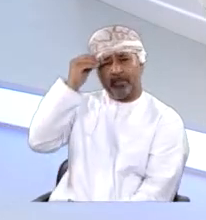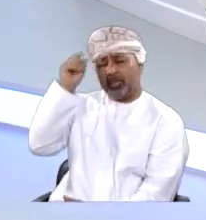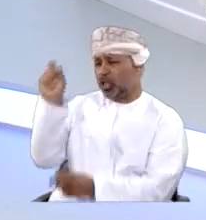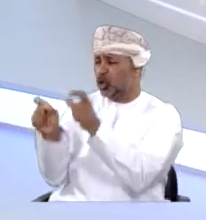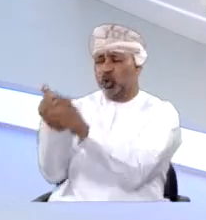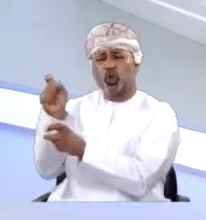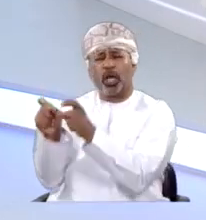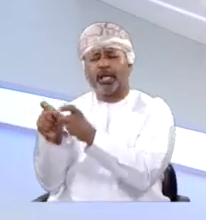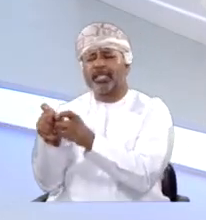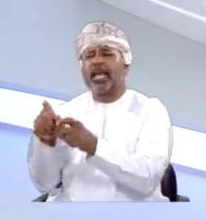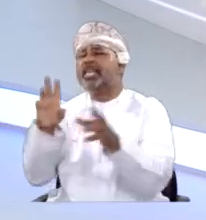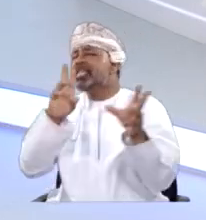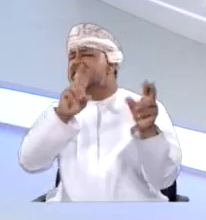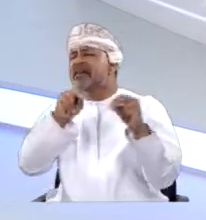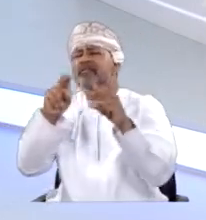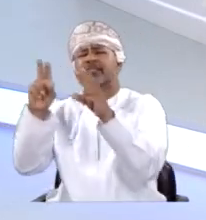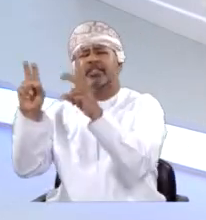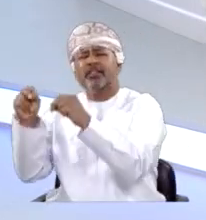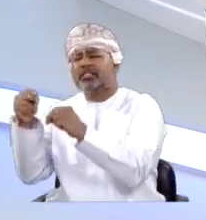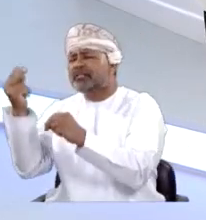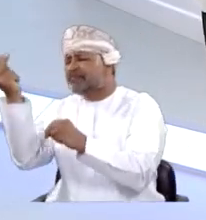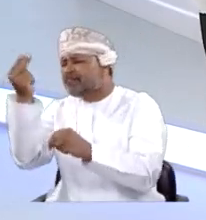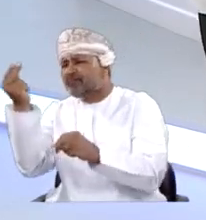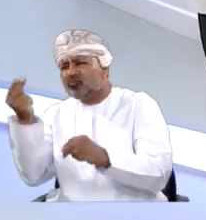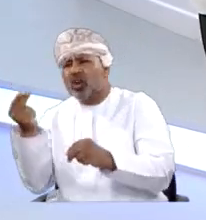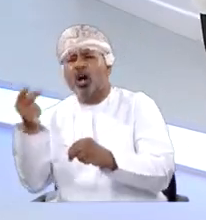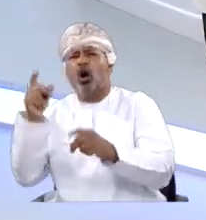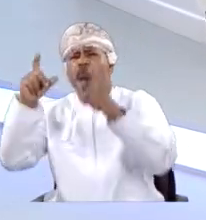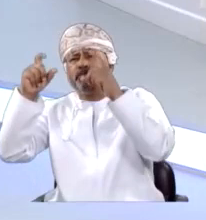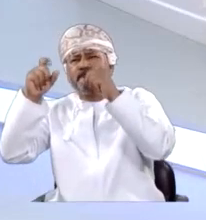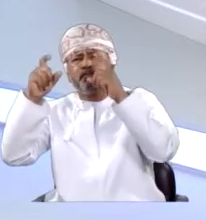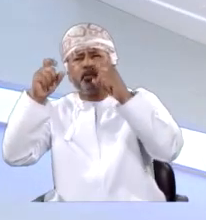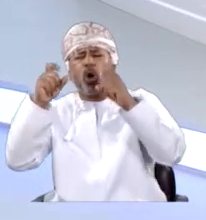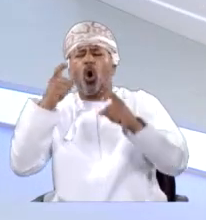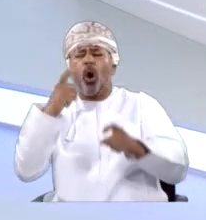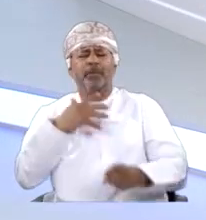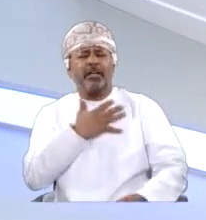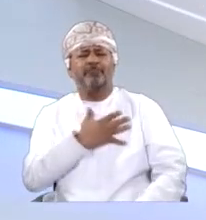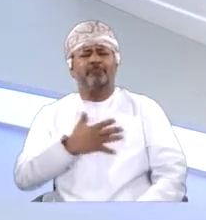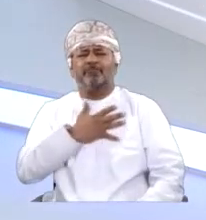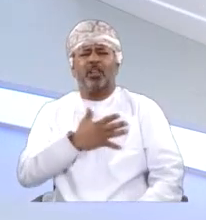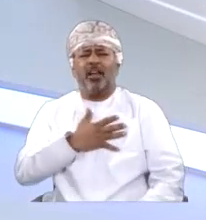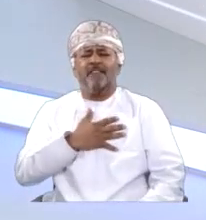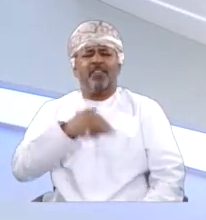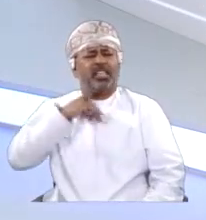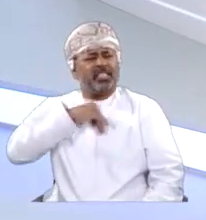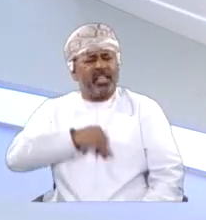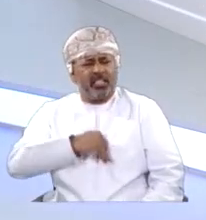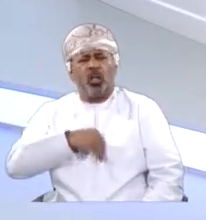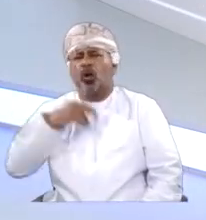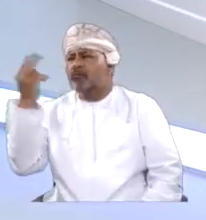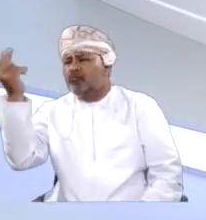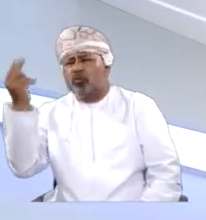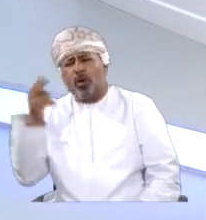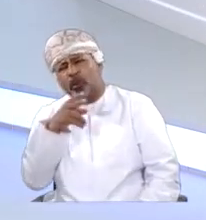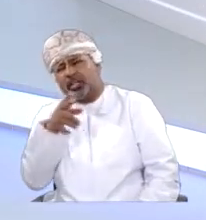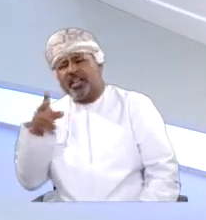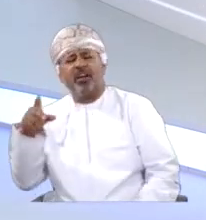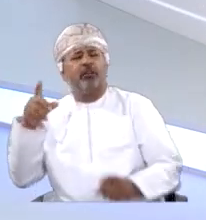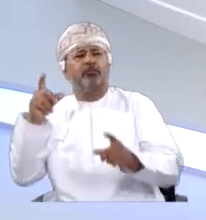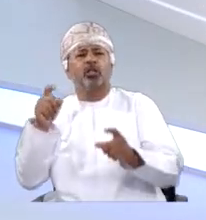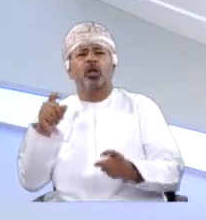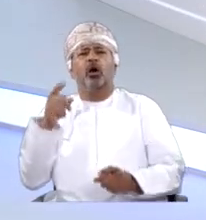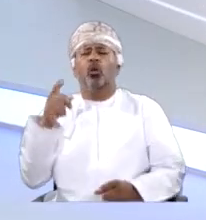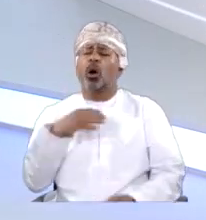الفنانون محاكاة وتصوير الأحداث بأكثر الصور تأثيرا في نفوسهم بكل أدواتهم الفنية.